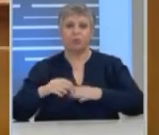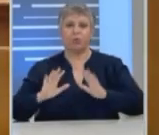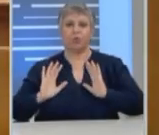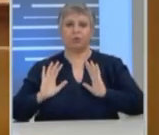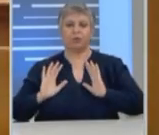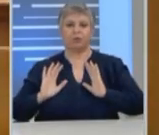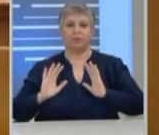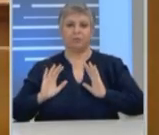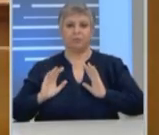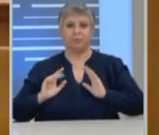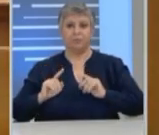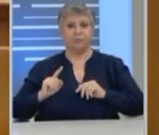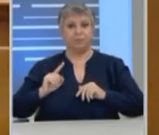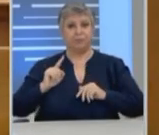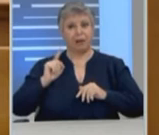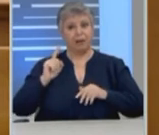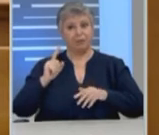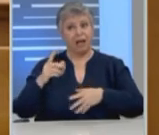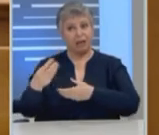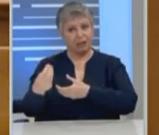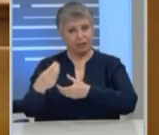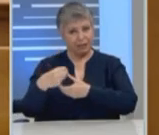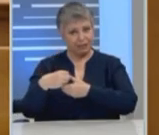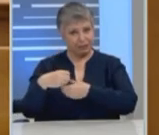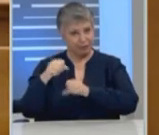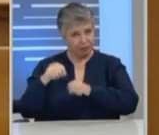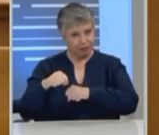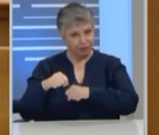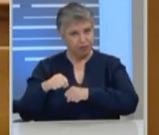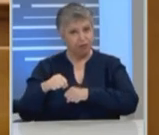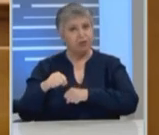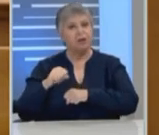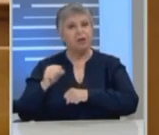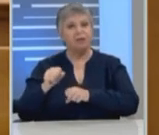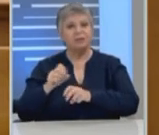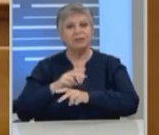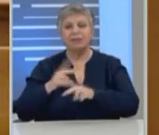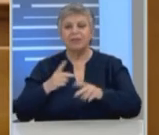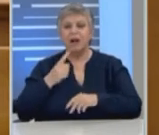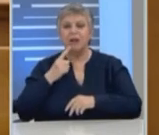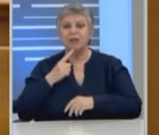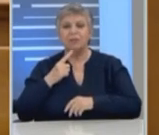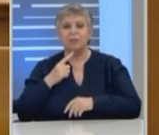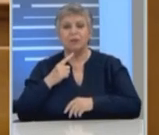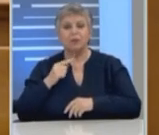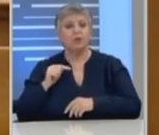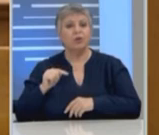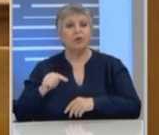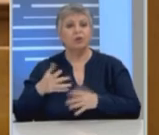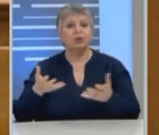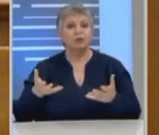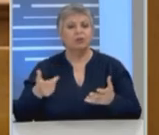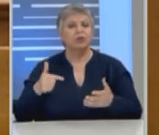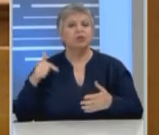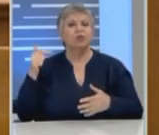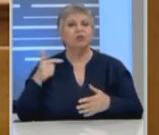Και αν το Διεθνές Νομισματικό Ταμείο συμμετάσχει, έχω ξεκαθαρίσει ότι δεν υπάρχει για μας και η